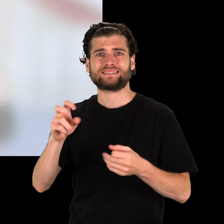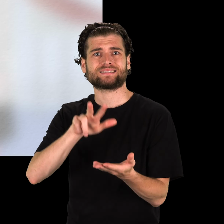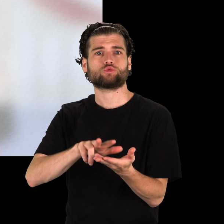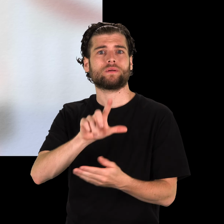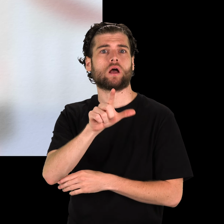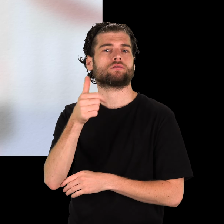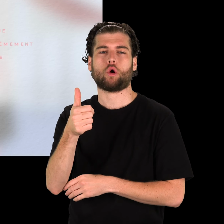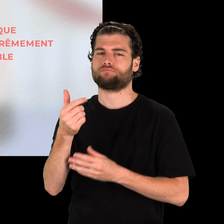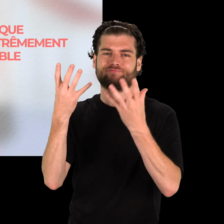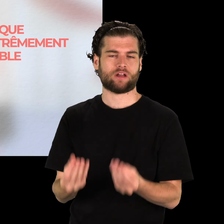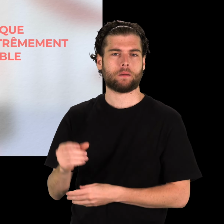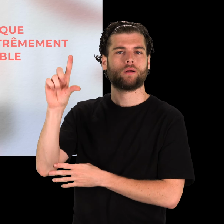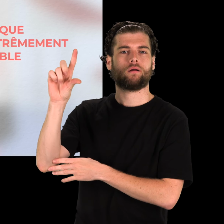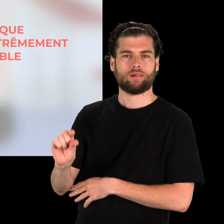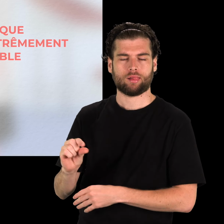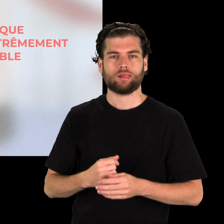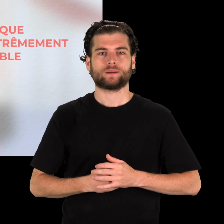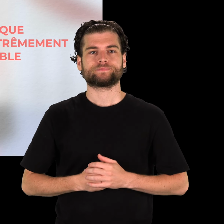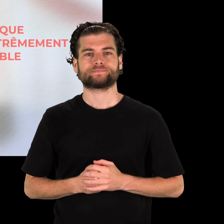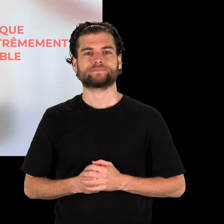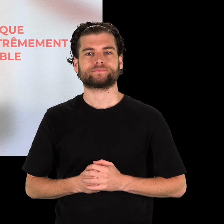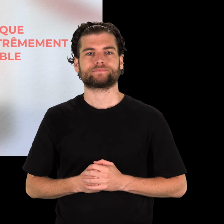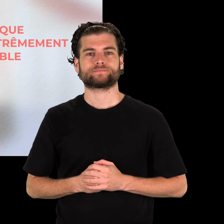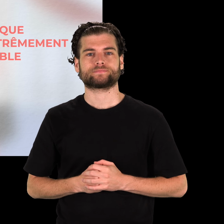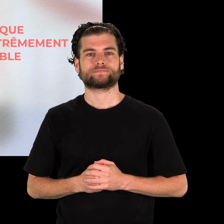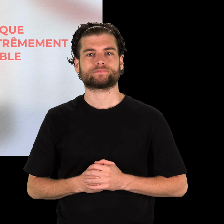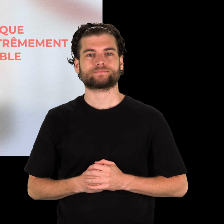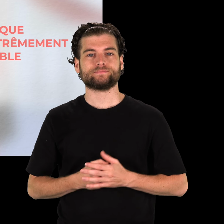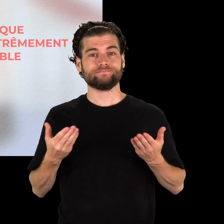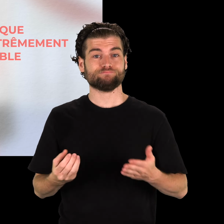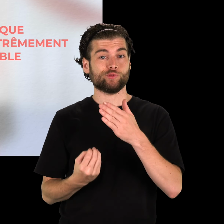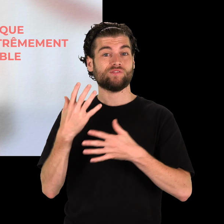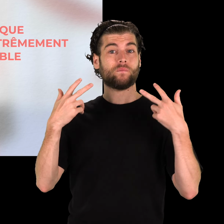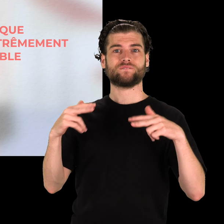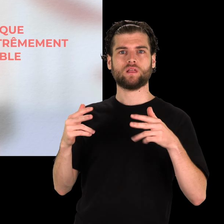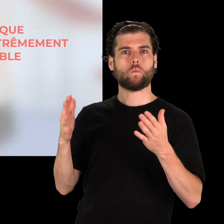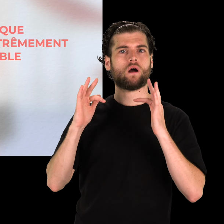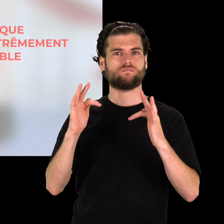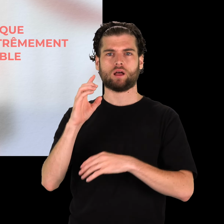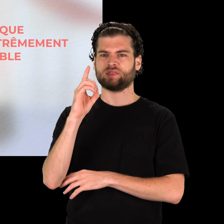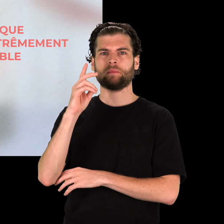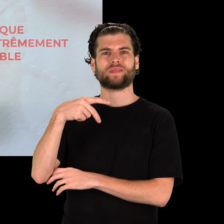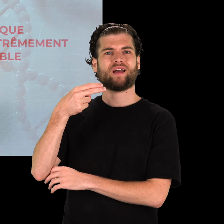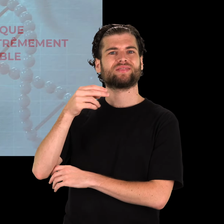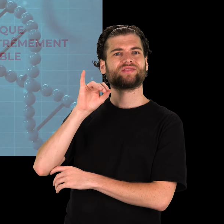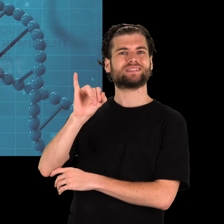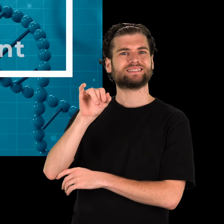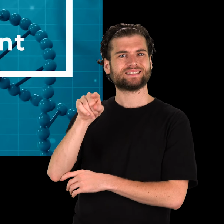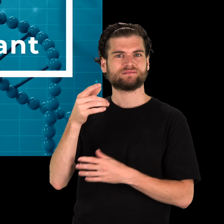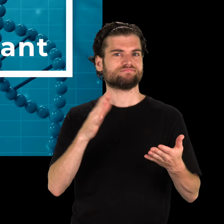est extrêmement faible quand le résultat est inférieur à 1 sur 1000. Dans cette nouvelle vidéo, nous parlons